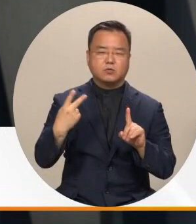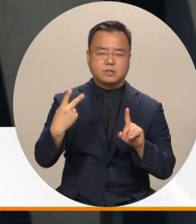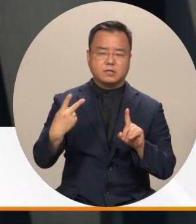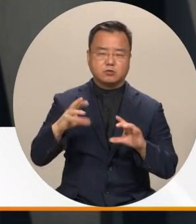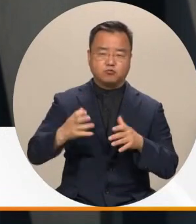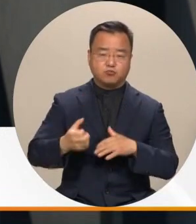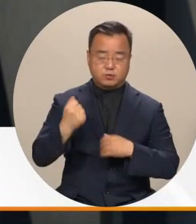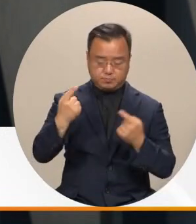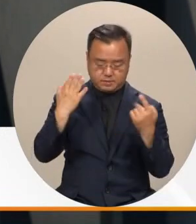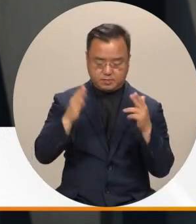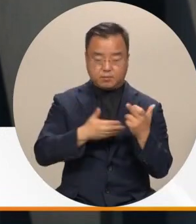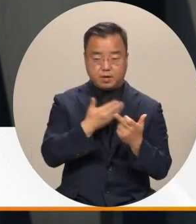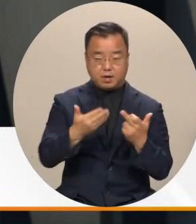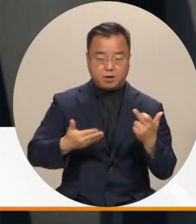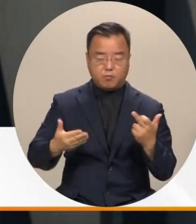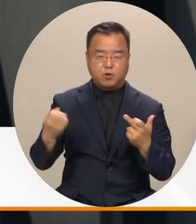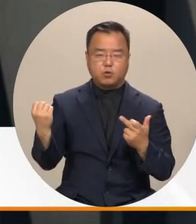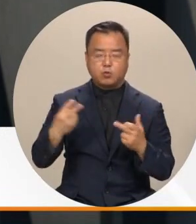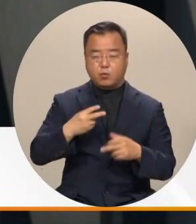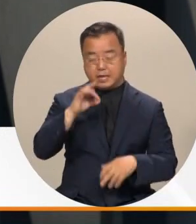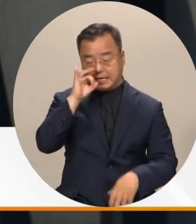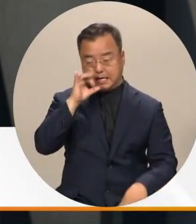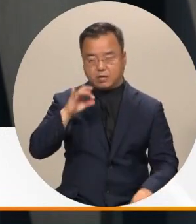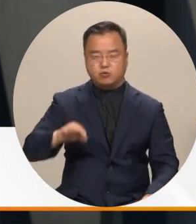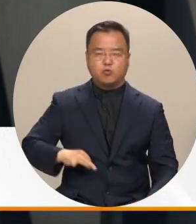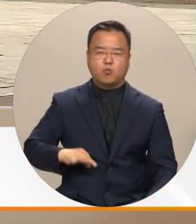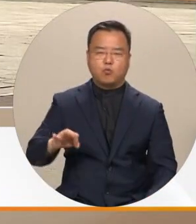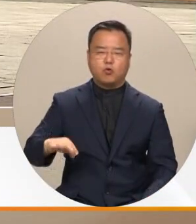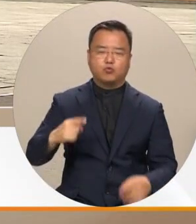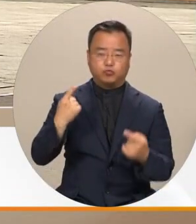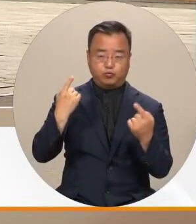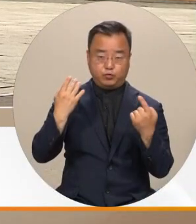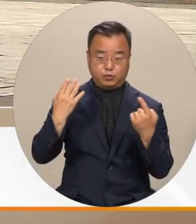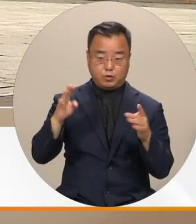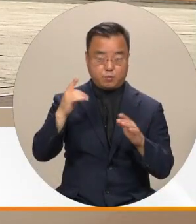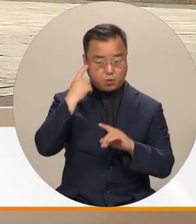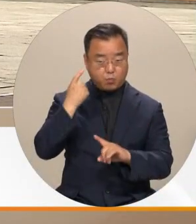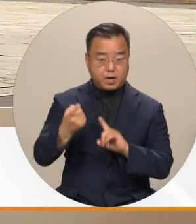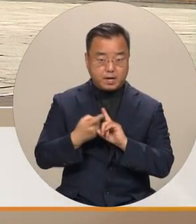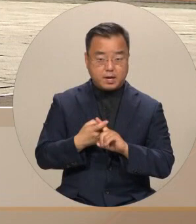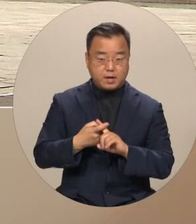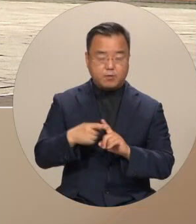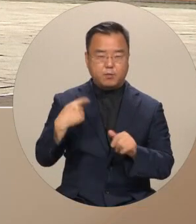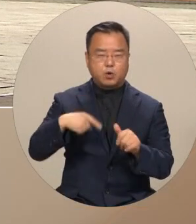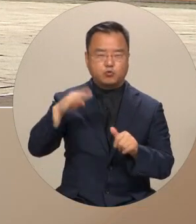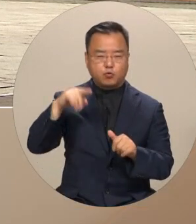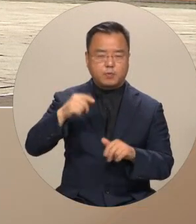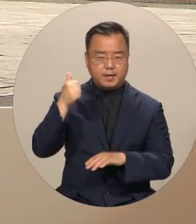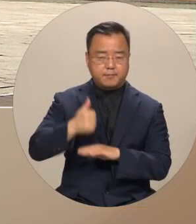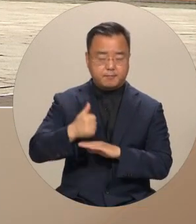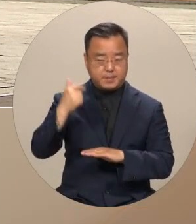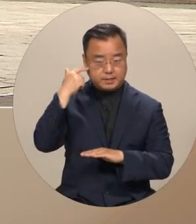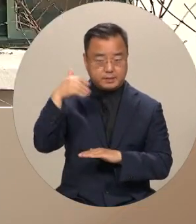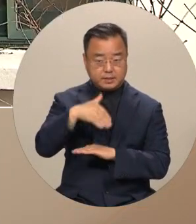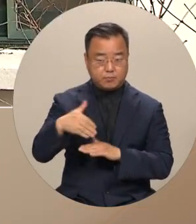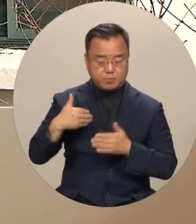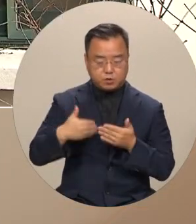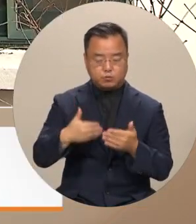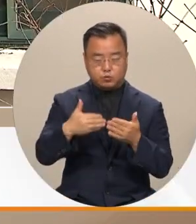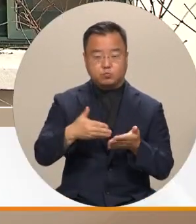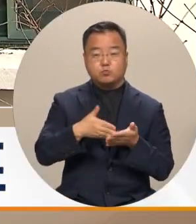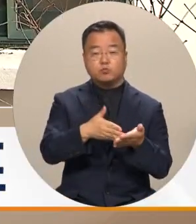내세운 강원대와 강릉 원주대 통합이 이슈입니다이 두 학교는 교육부 후의 최종 실행 계획서를 이미 제출한